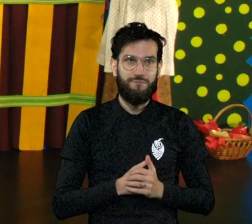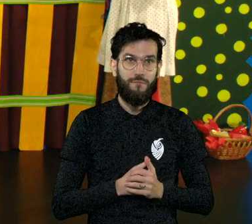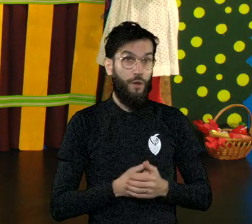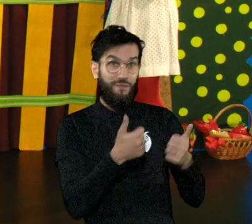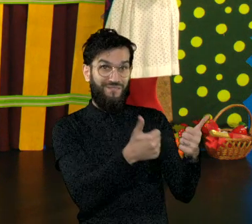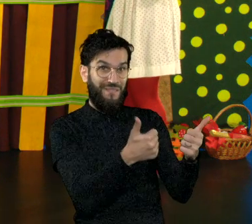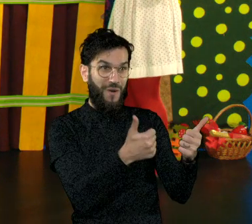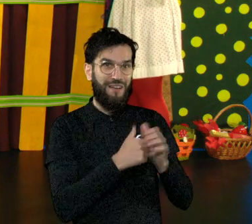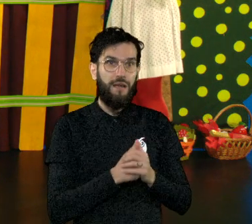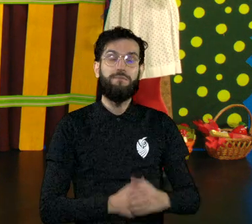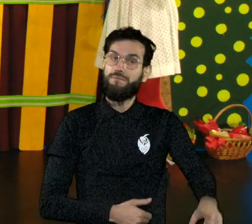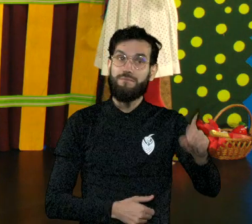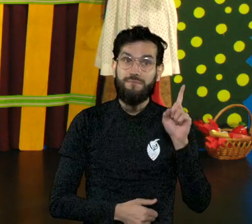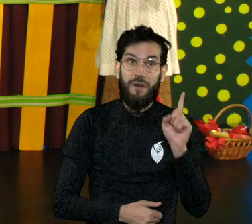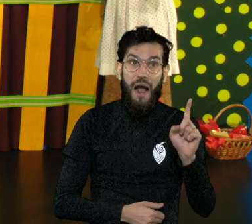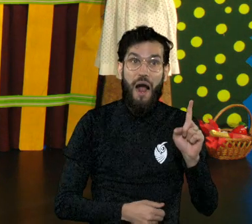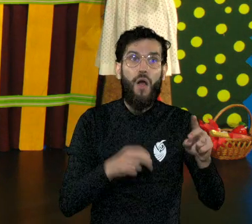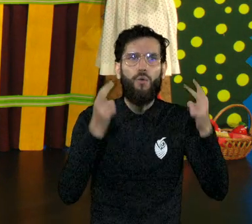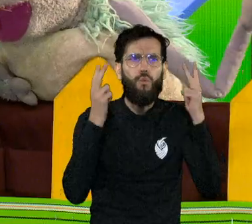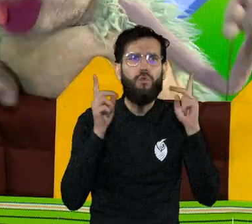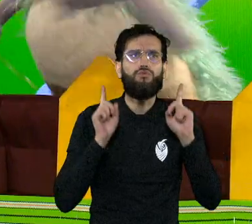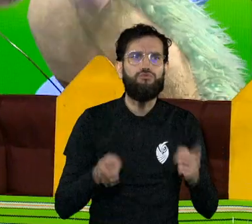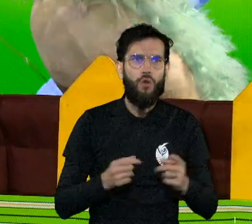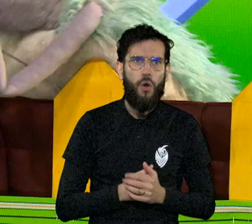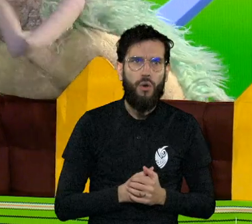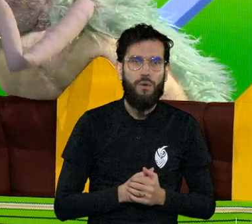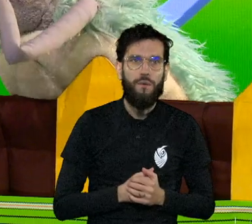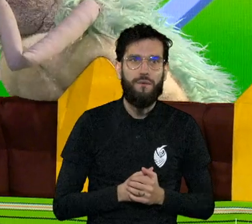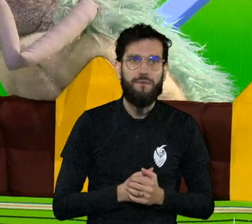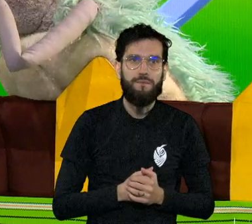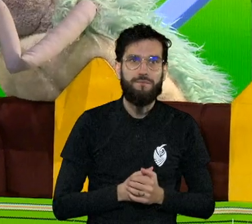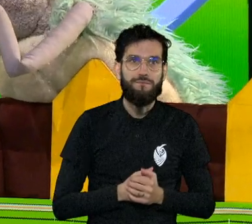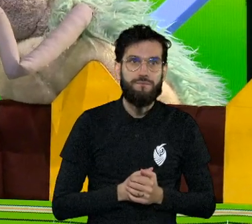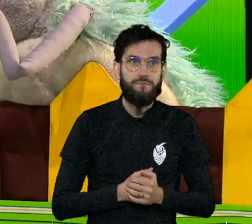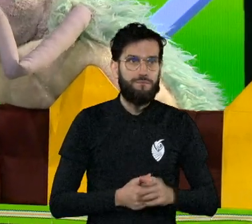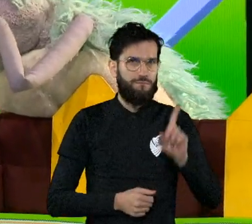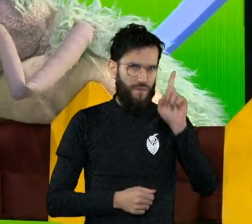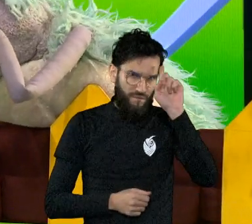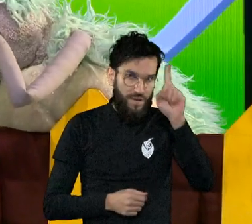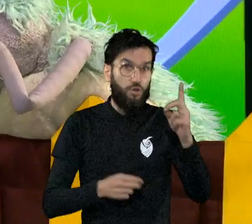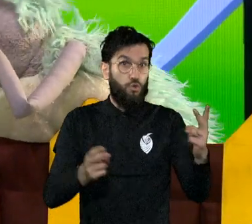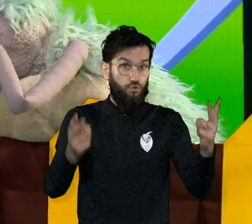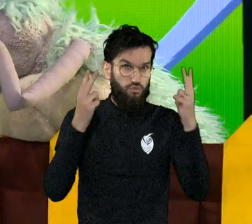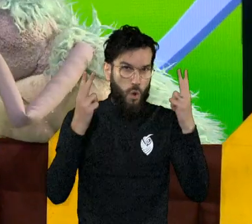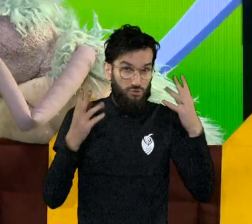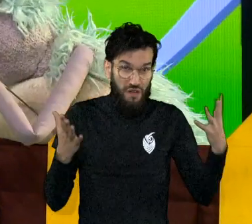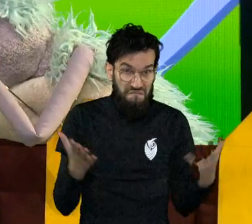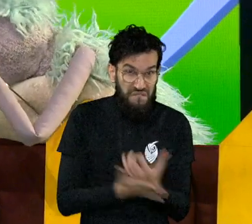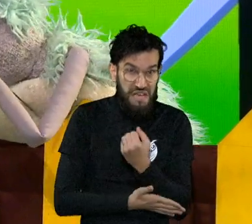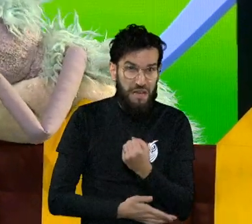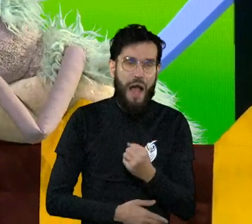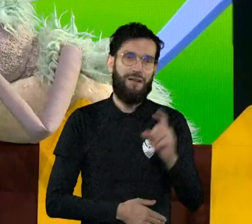Výborne. Ale viete, čo je najdôležitejšie? Čo? Že nie je dôležité vyhrať,